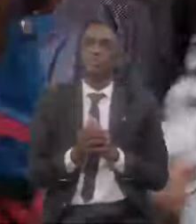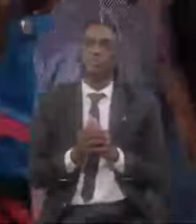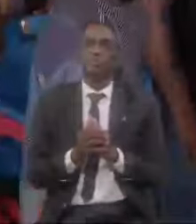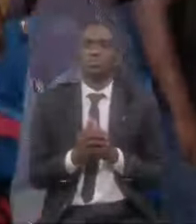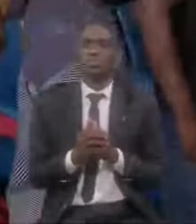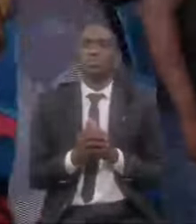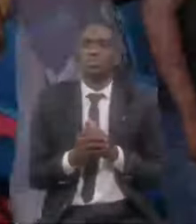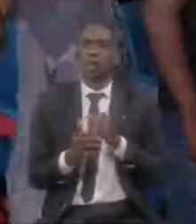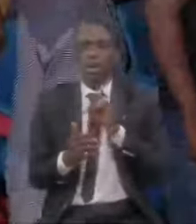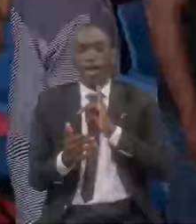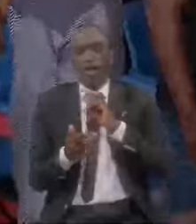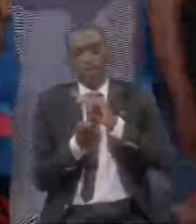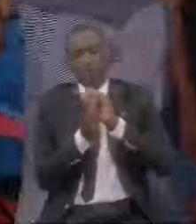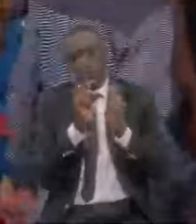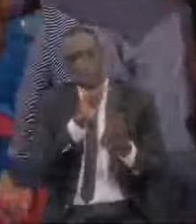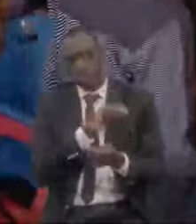Je reviens